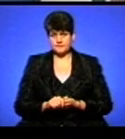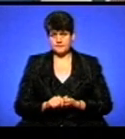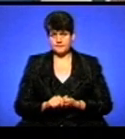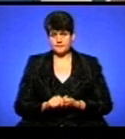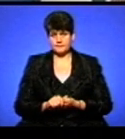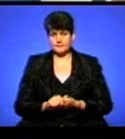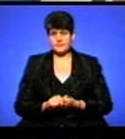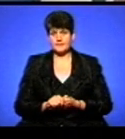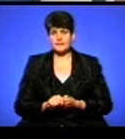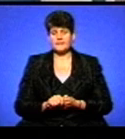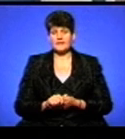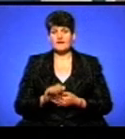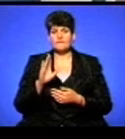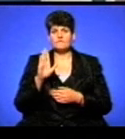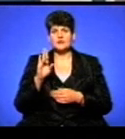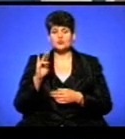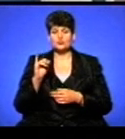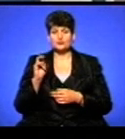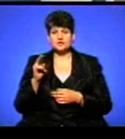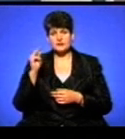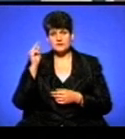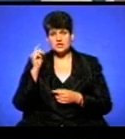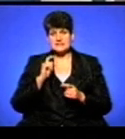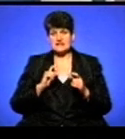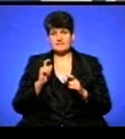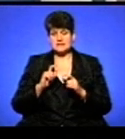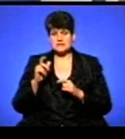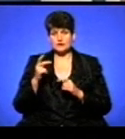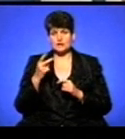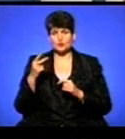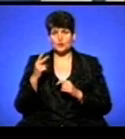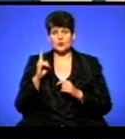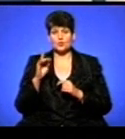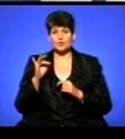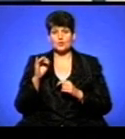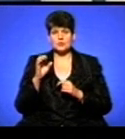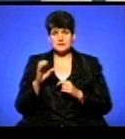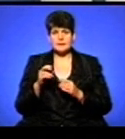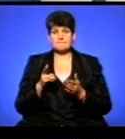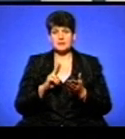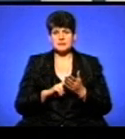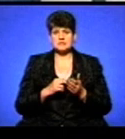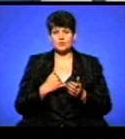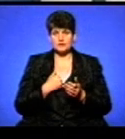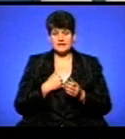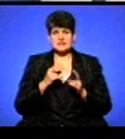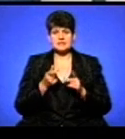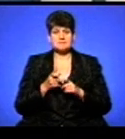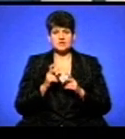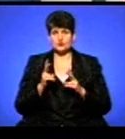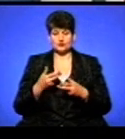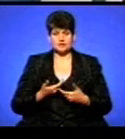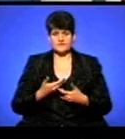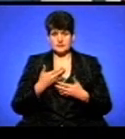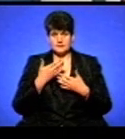пенсіонери і внучка вчиться в інституті на другому році, прописана в нас. Більше ніхто не проживає.